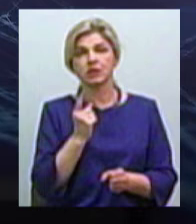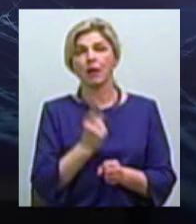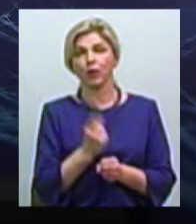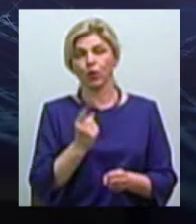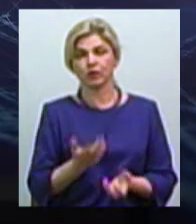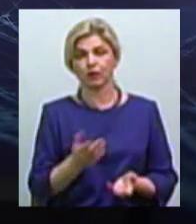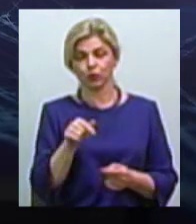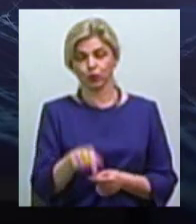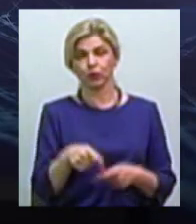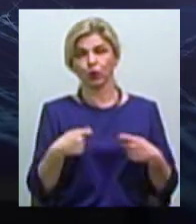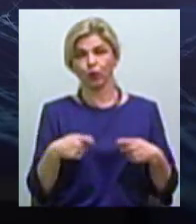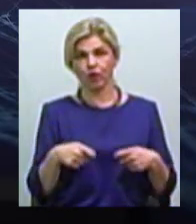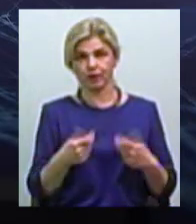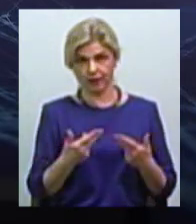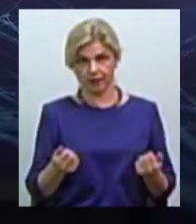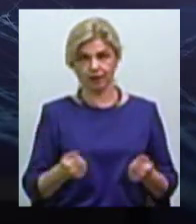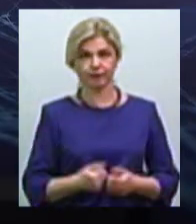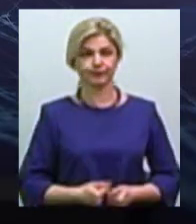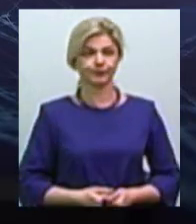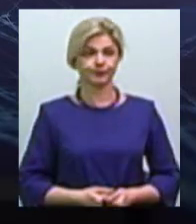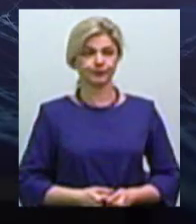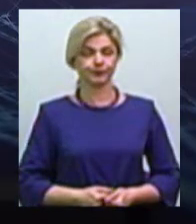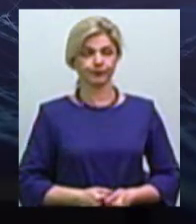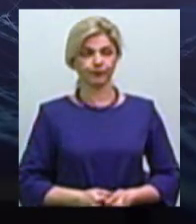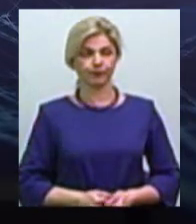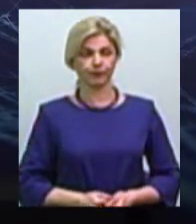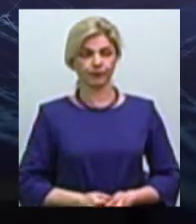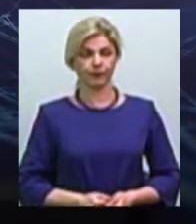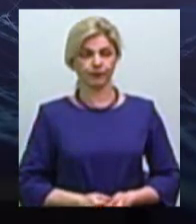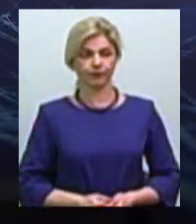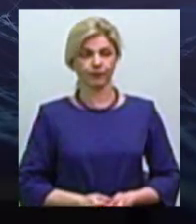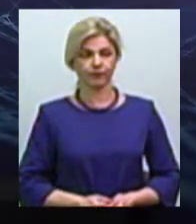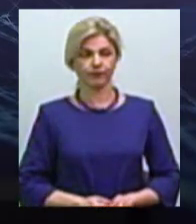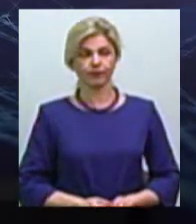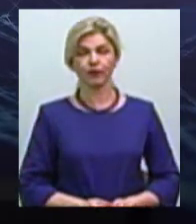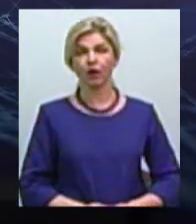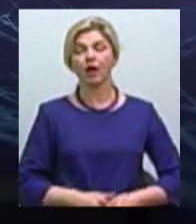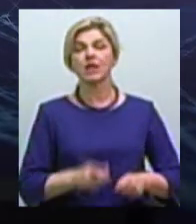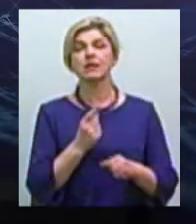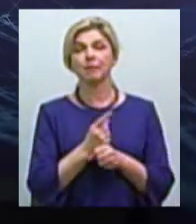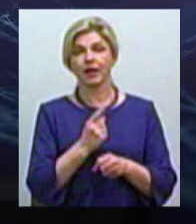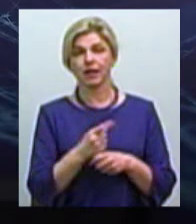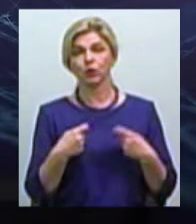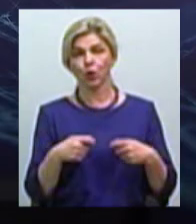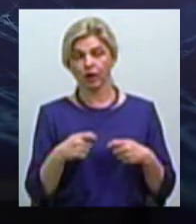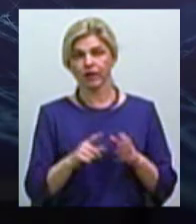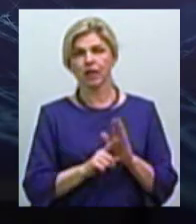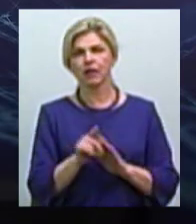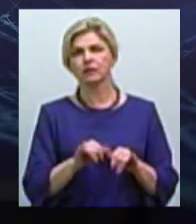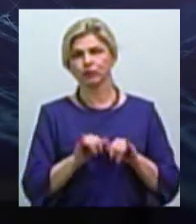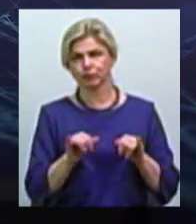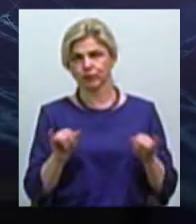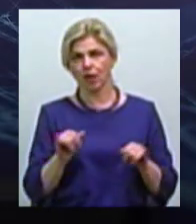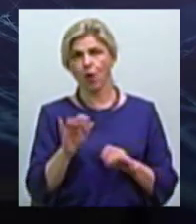заборонено тут торгувати, так? Особливо стихійна торгівля починає процвітати в